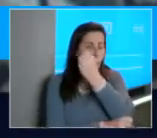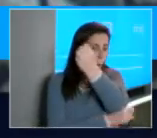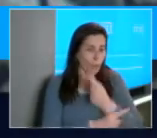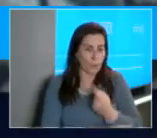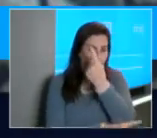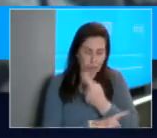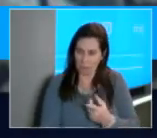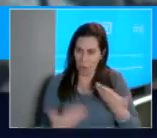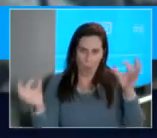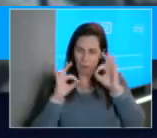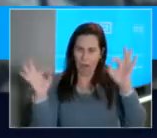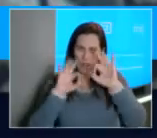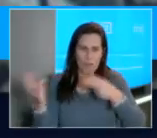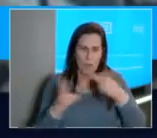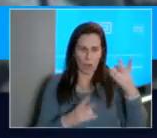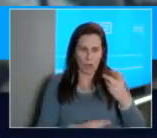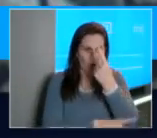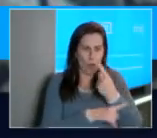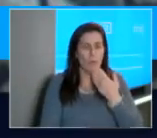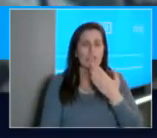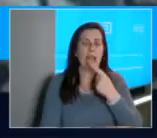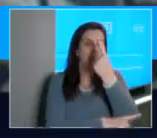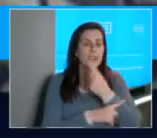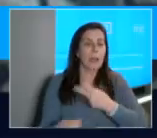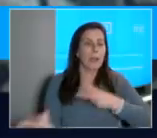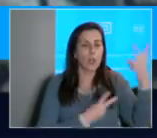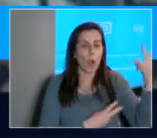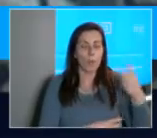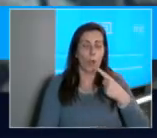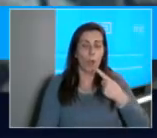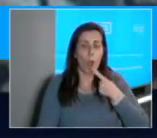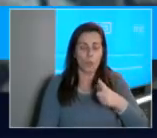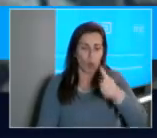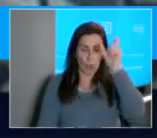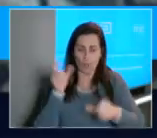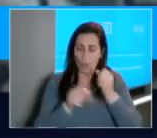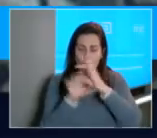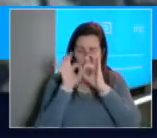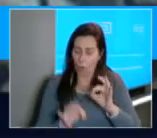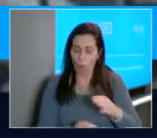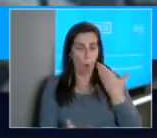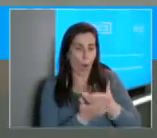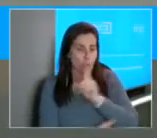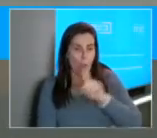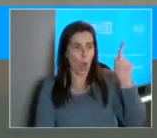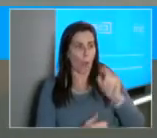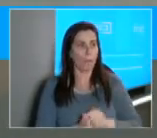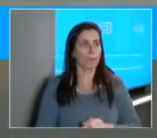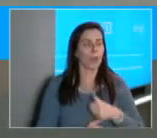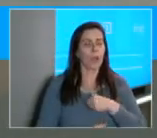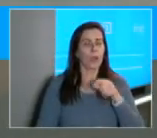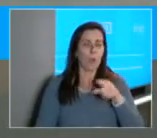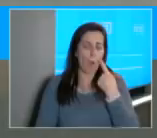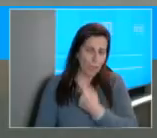שלא היה אגף כזה. אחר כך טענו שירו שם לחפים מפשע ברגליים, הוכח שזה לא קרה. בוא לא ניכנס לנו, אנסים,